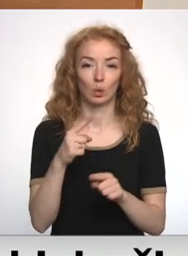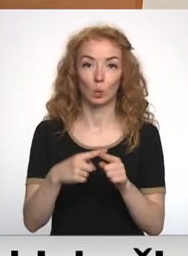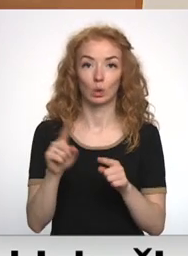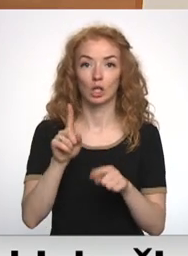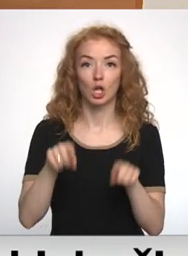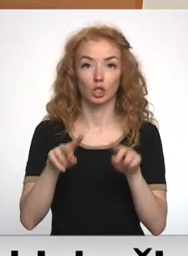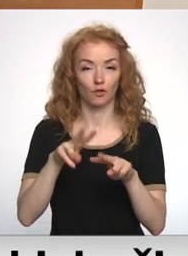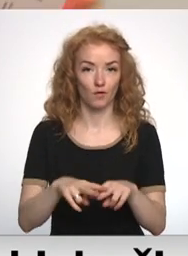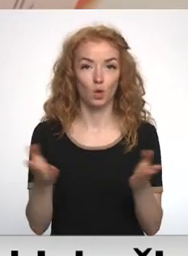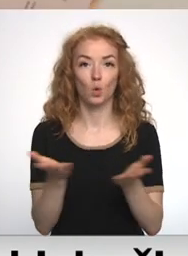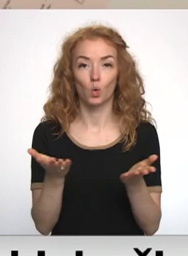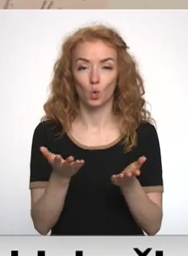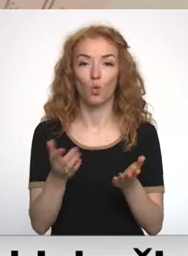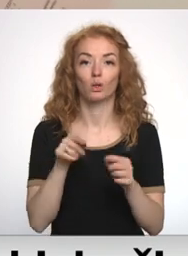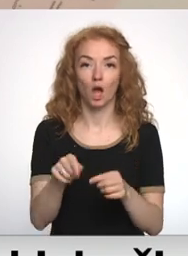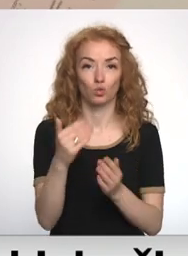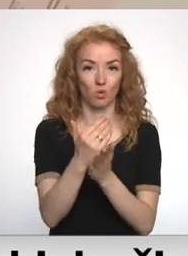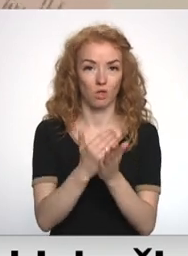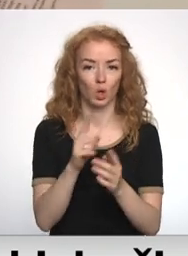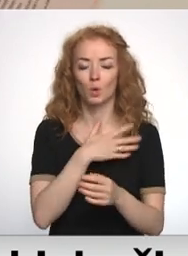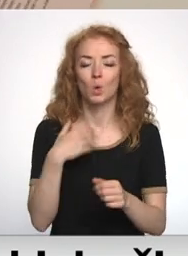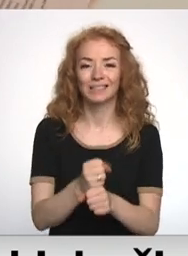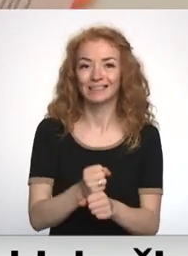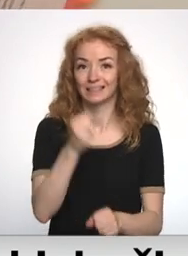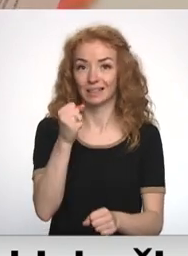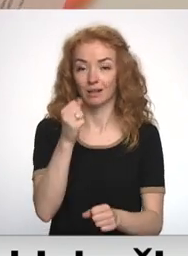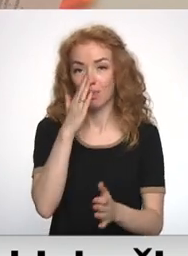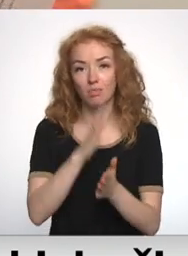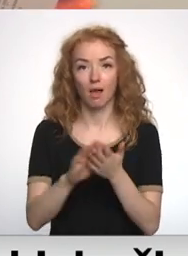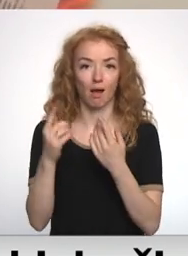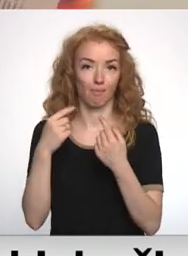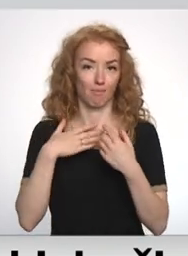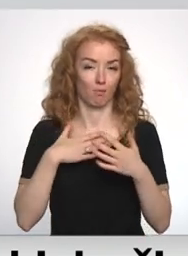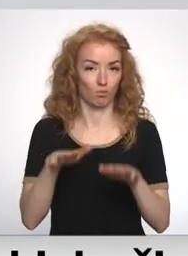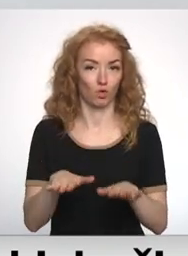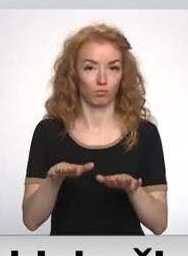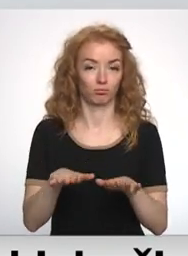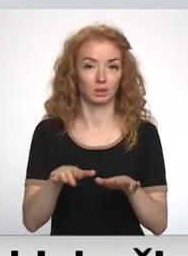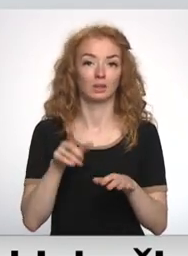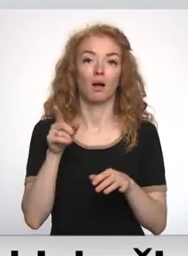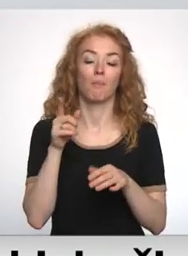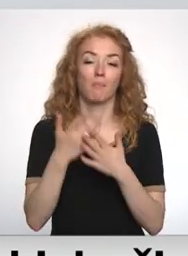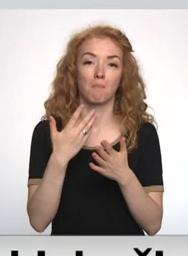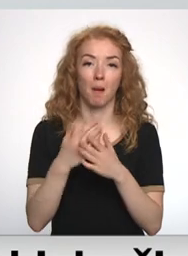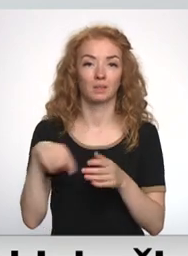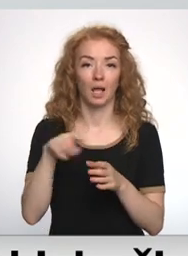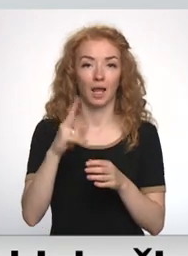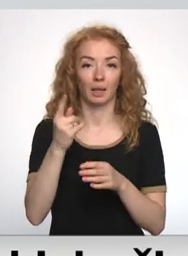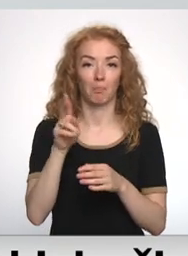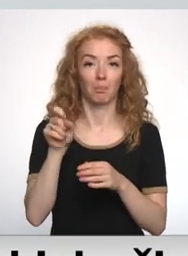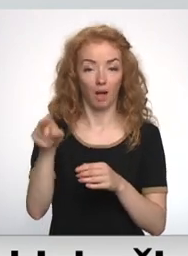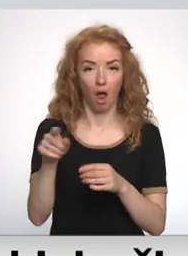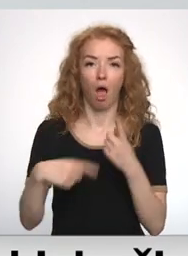kur epidemioloģiskās drošības prasības ir striktākas nekā pie mums. Piemēram, Kiprā maskas atkal jāvalkā